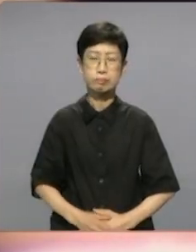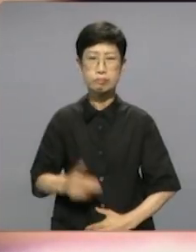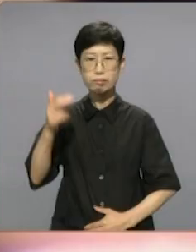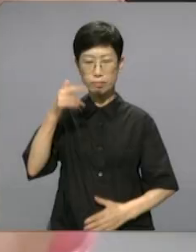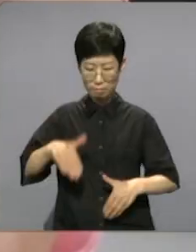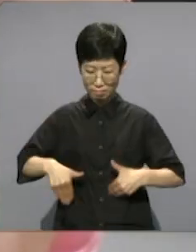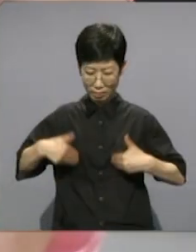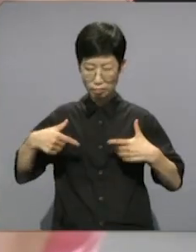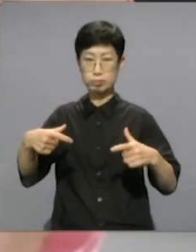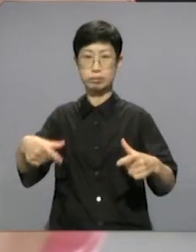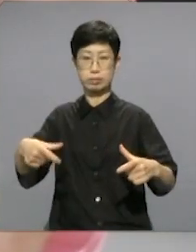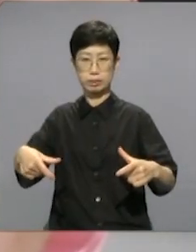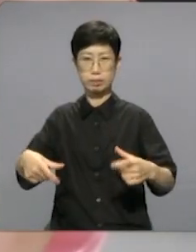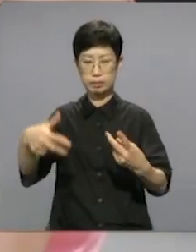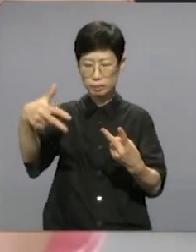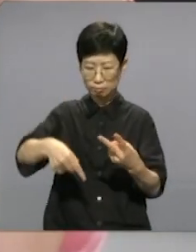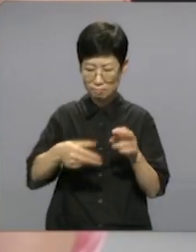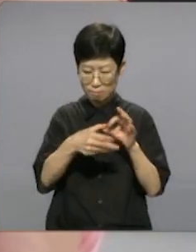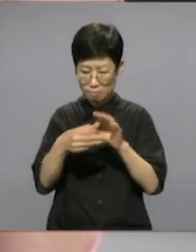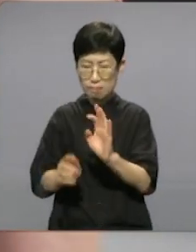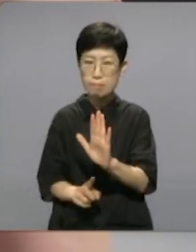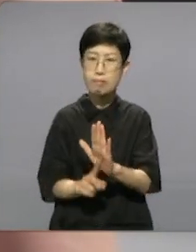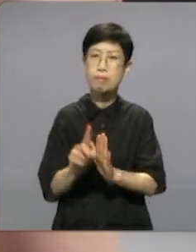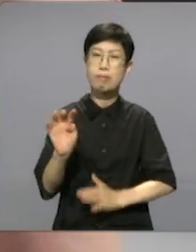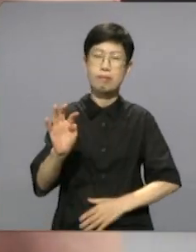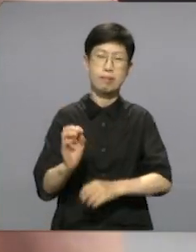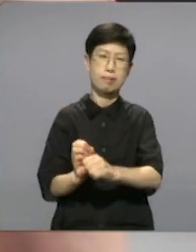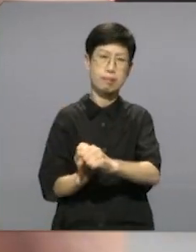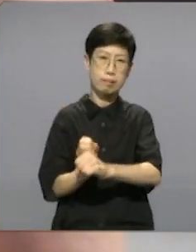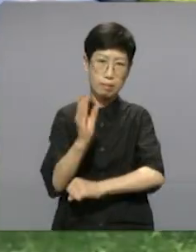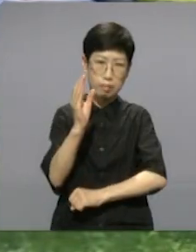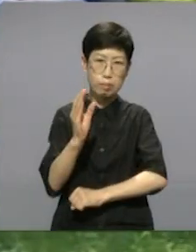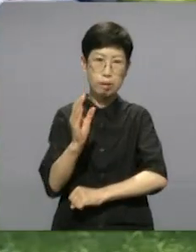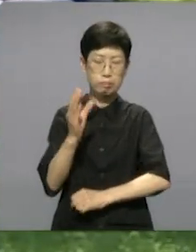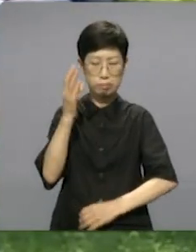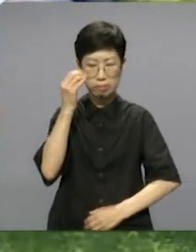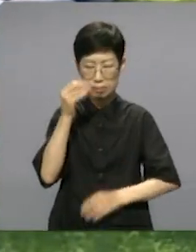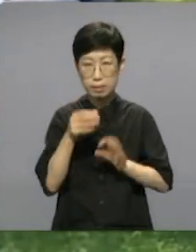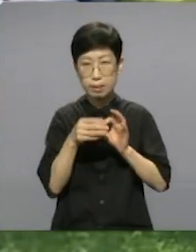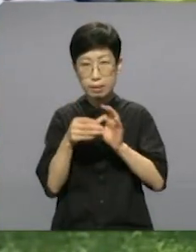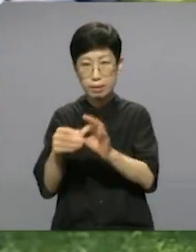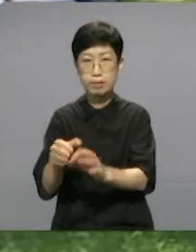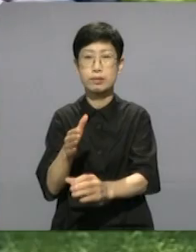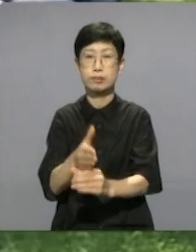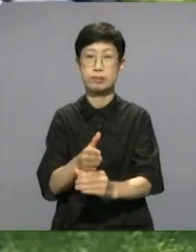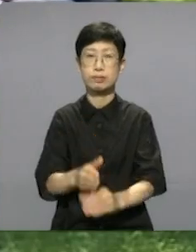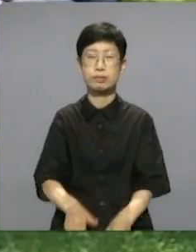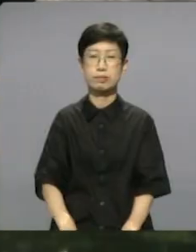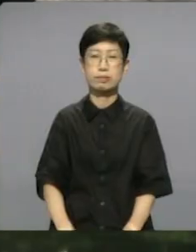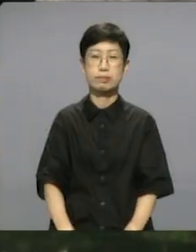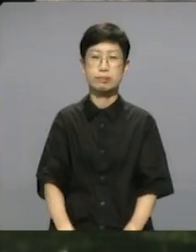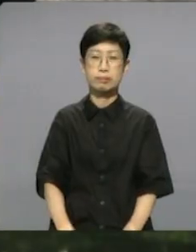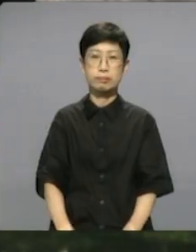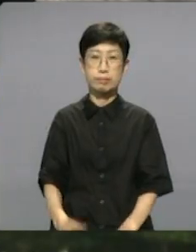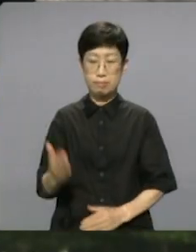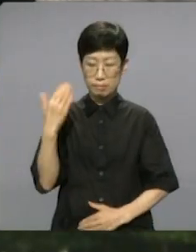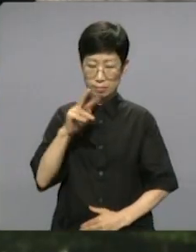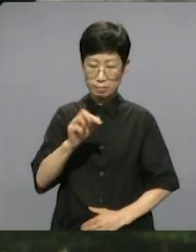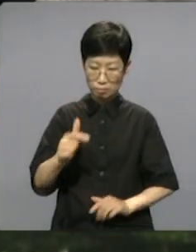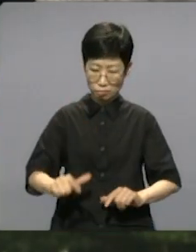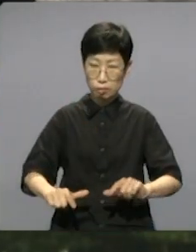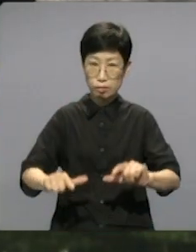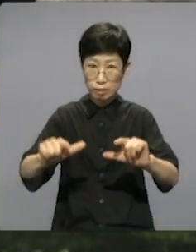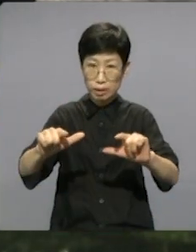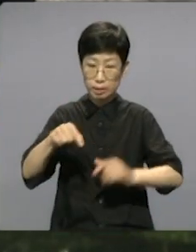미국 남부 텍사스주의 2주째 섭씨 40도를 웃도는 이상고온 현상이 지속되고 있습니다. 지난 26일